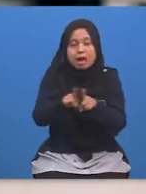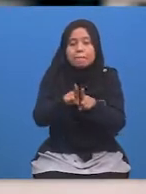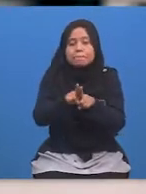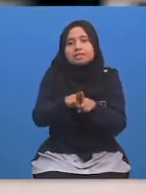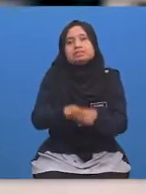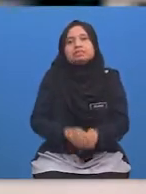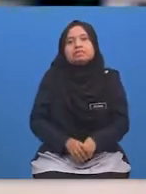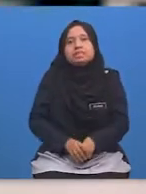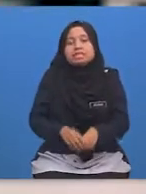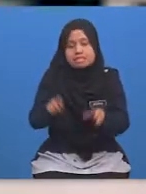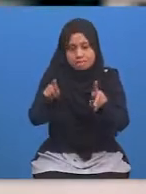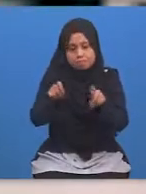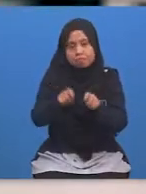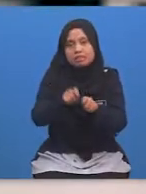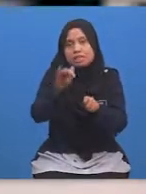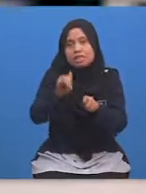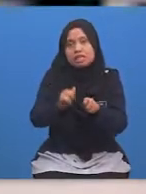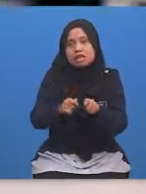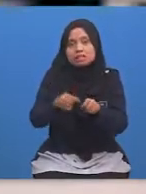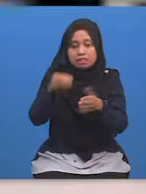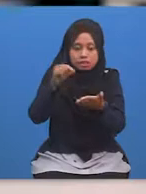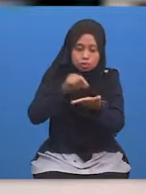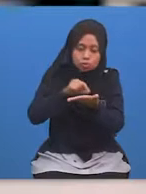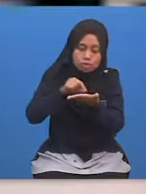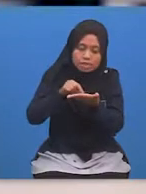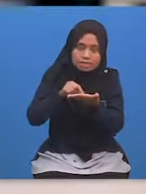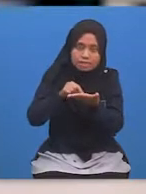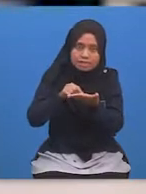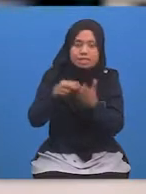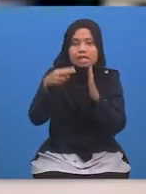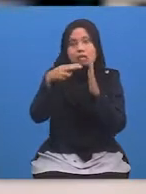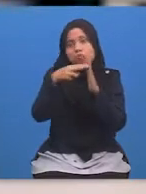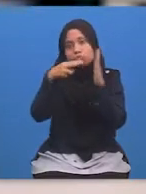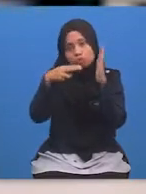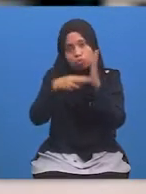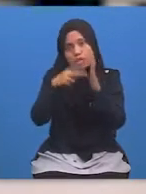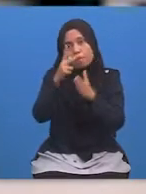rata seperti yang termaktub dalam Akta Perkongsian